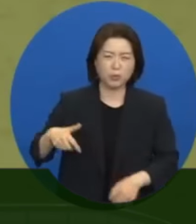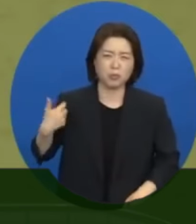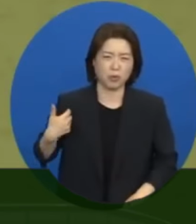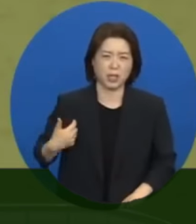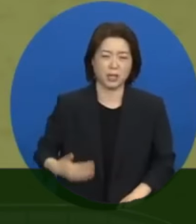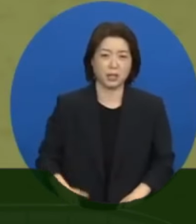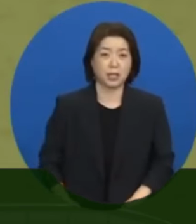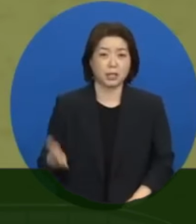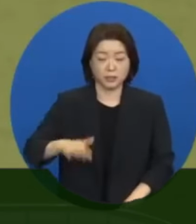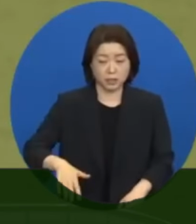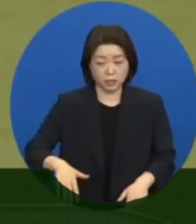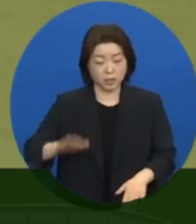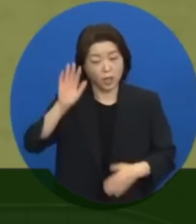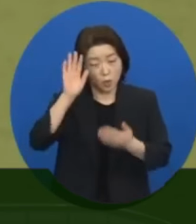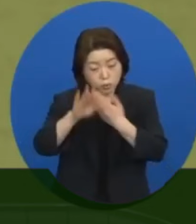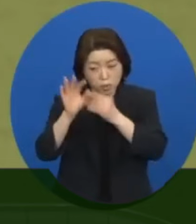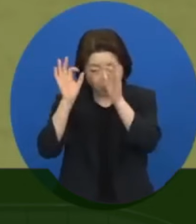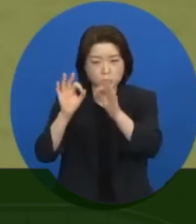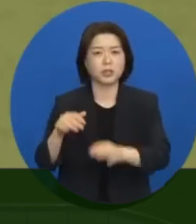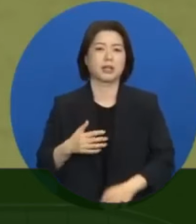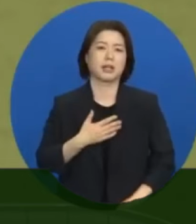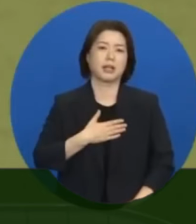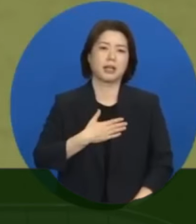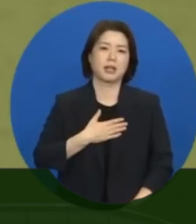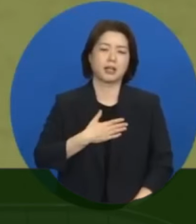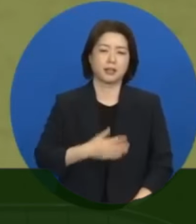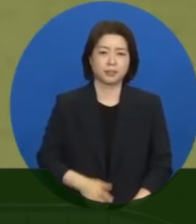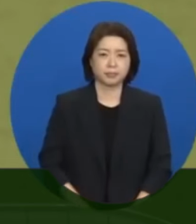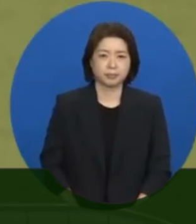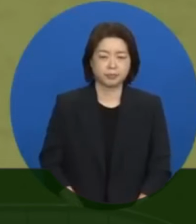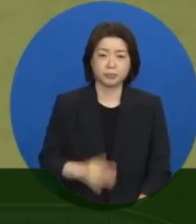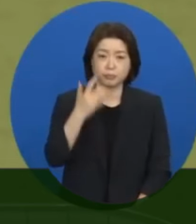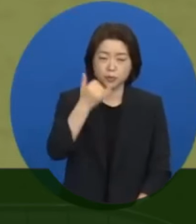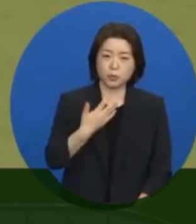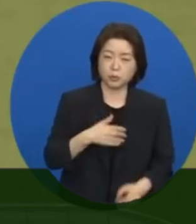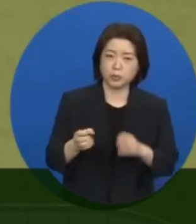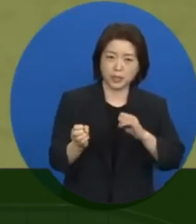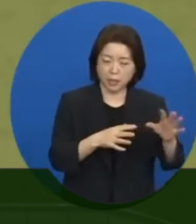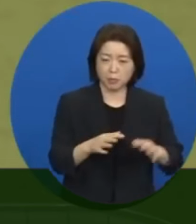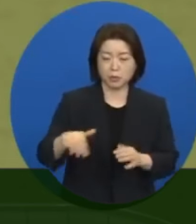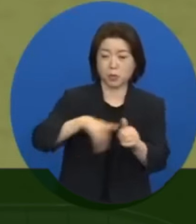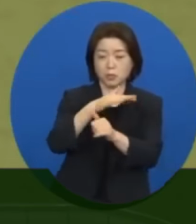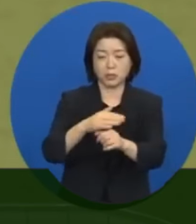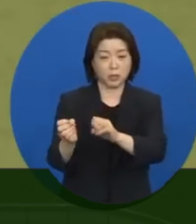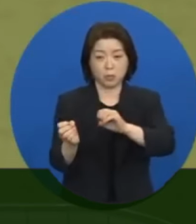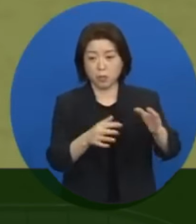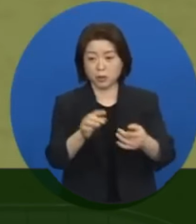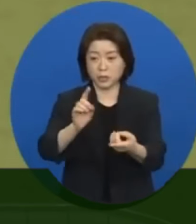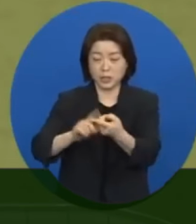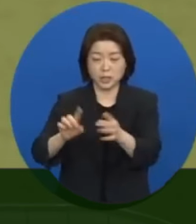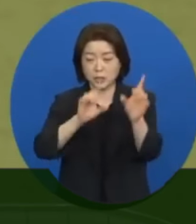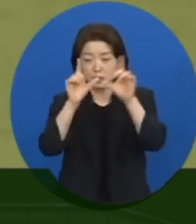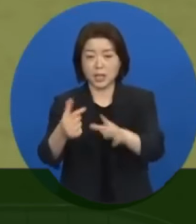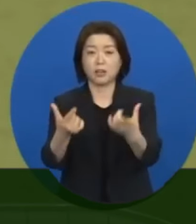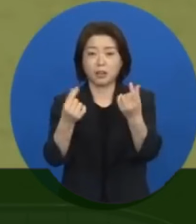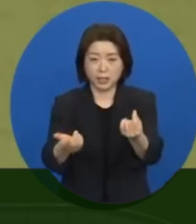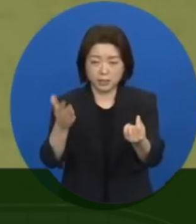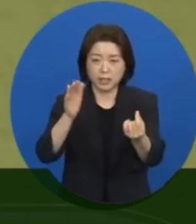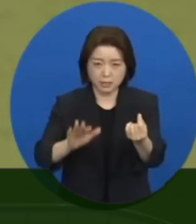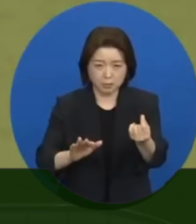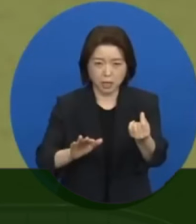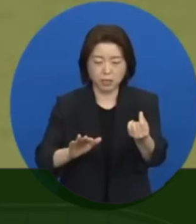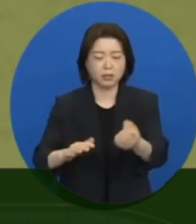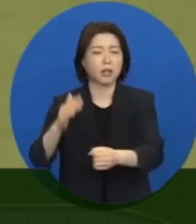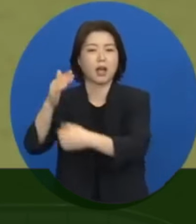날 버리고 그렇게 버려진 환경 속에서 살아간다고 생각했지만 아니에요 하나님은 너무나 정확하게